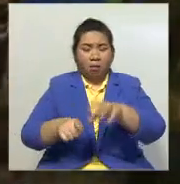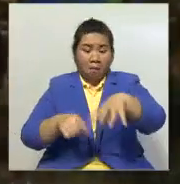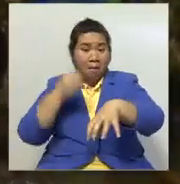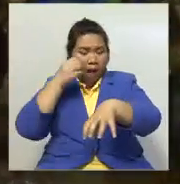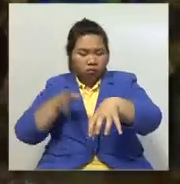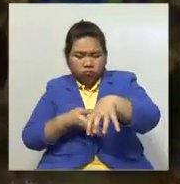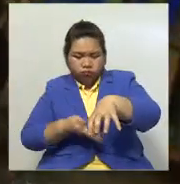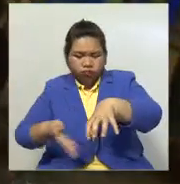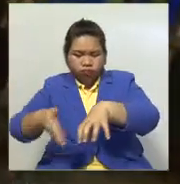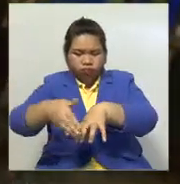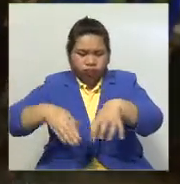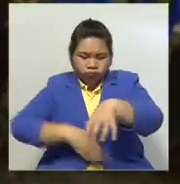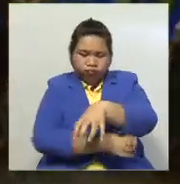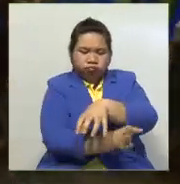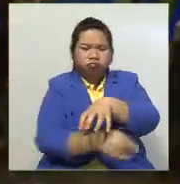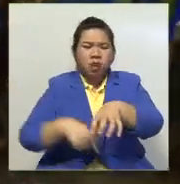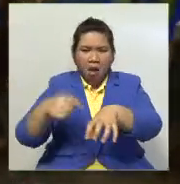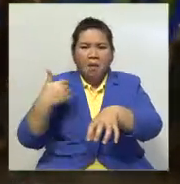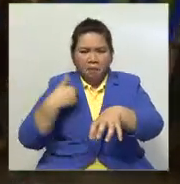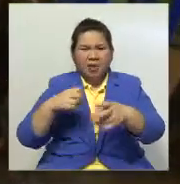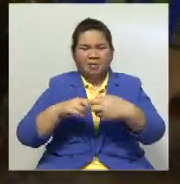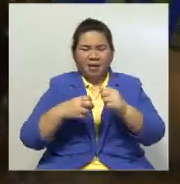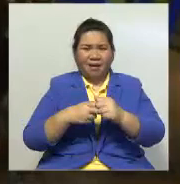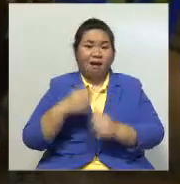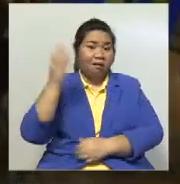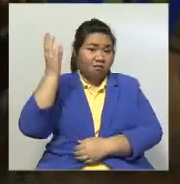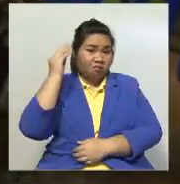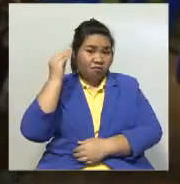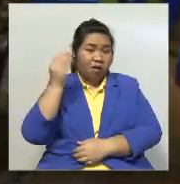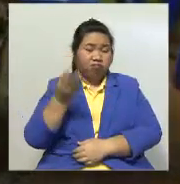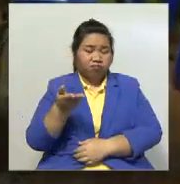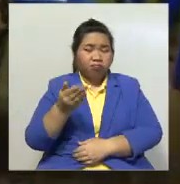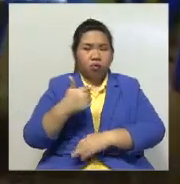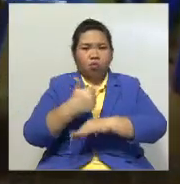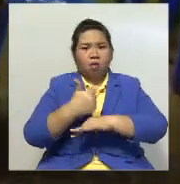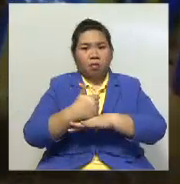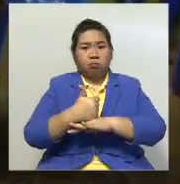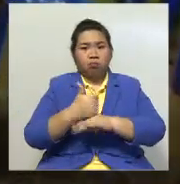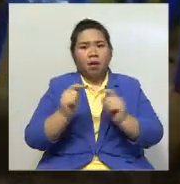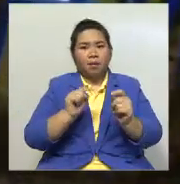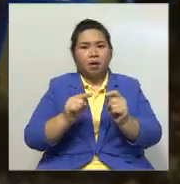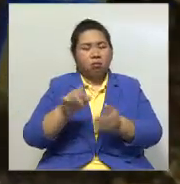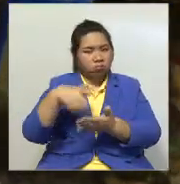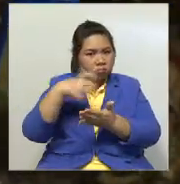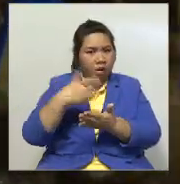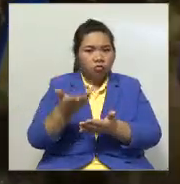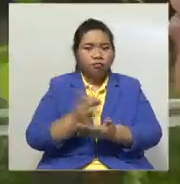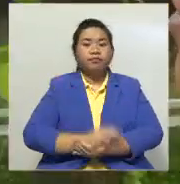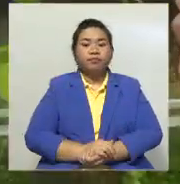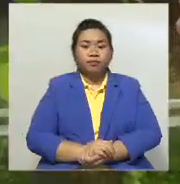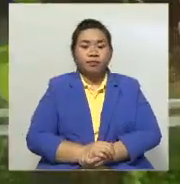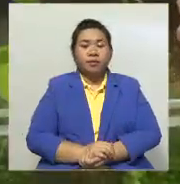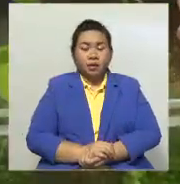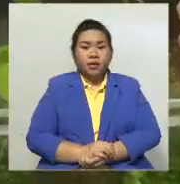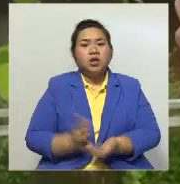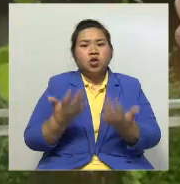กับหมู่บ้านก่อเสด็จไว้ก็อาจจะทำให้ได้รับผลกระทบค่ะเดี๋ยวเราไปฟังเสียงของนายอำเภอถึงเรื่องของการเข้าให้ความช่วยเหลือกันค่ะ